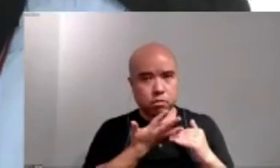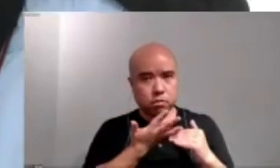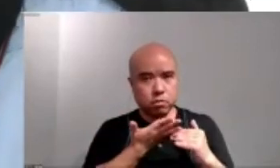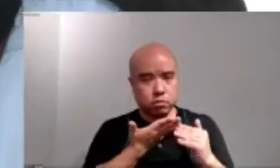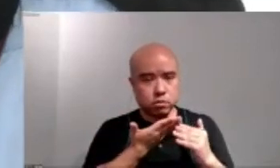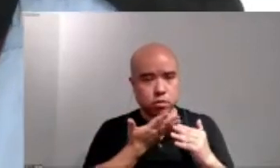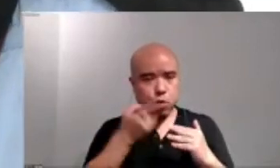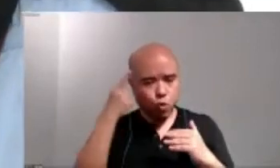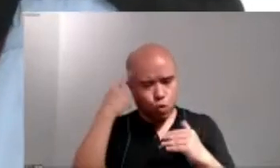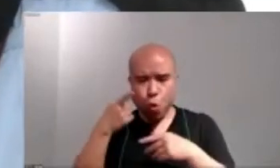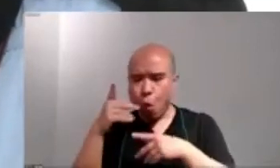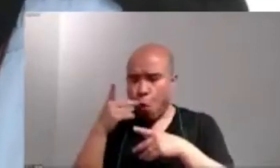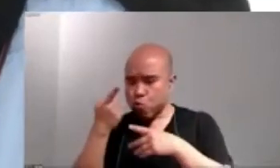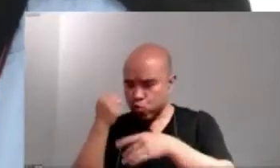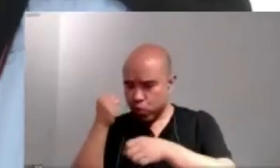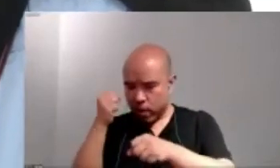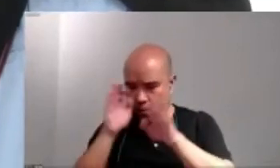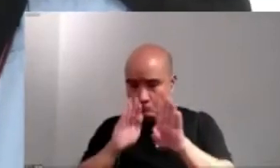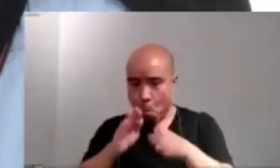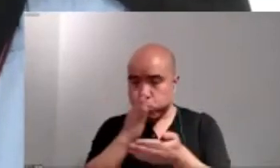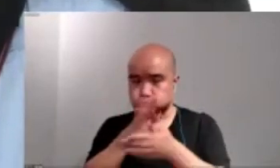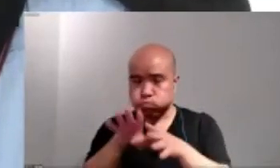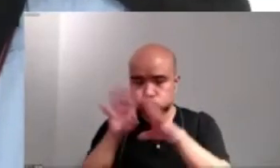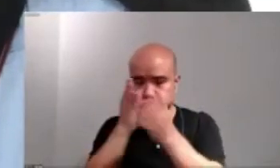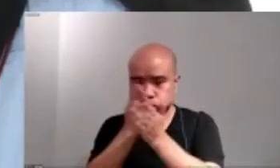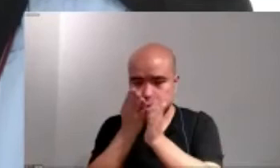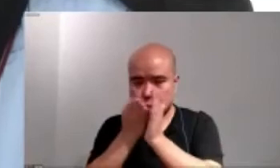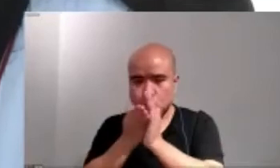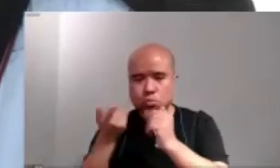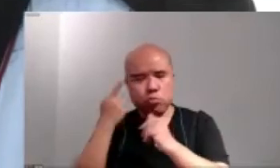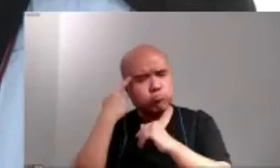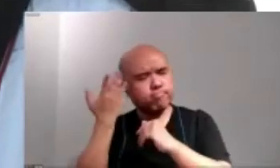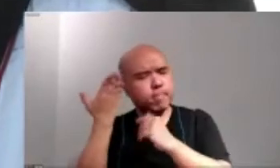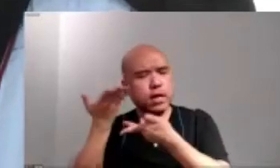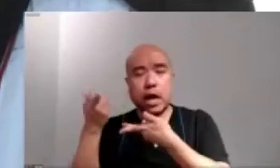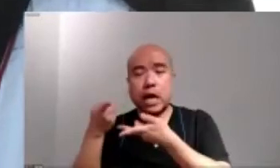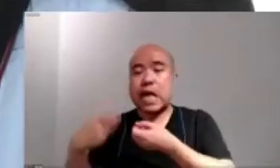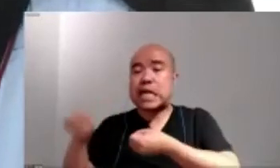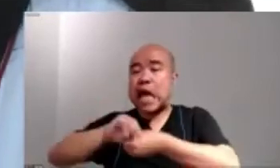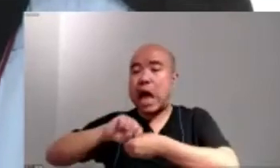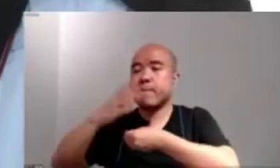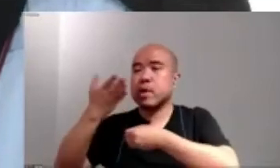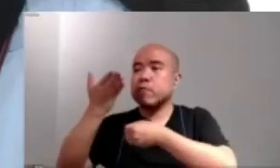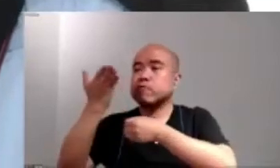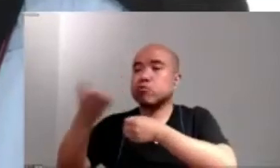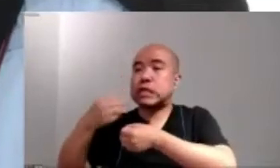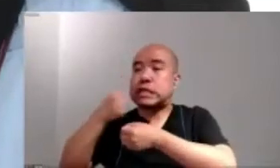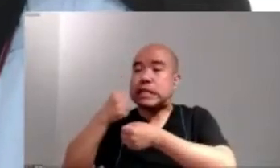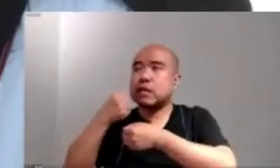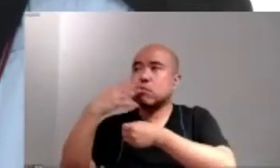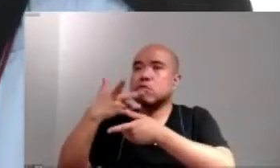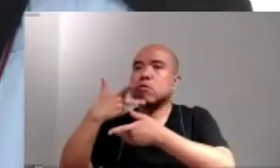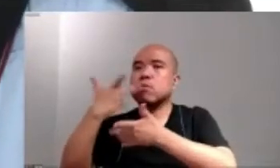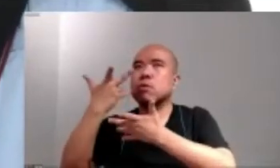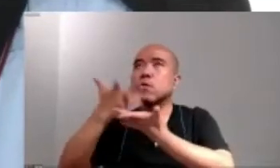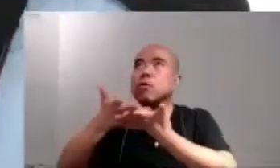的新聞服務。所以我們也都會想提升員工的服務質素，去幫助天天